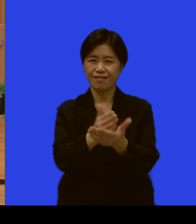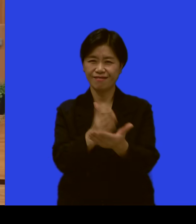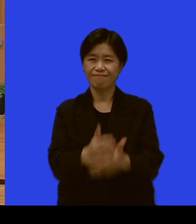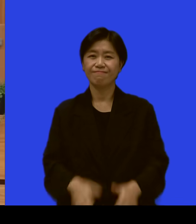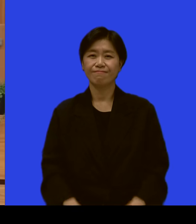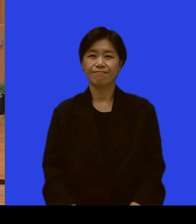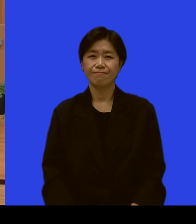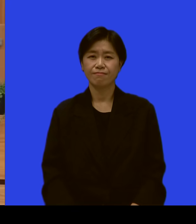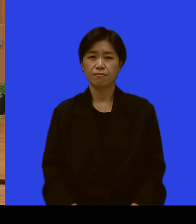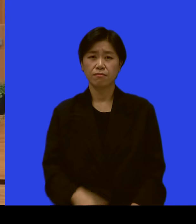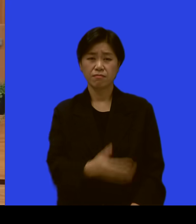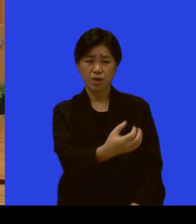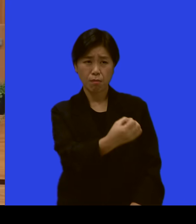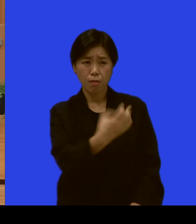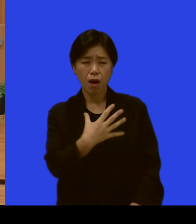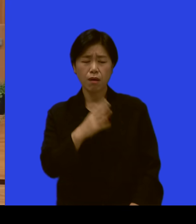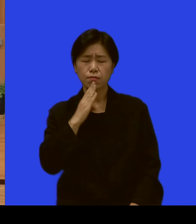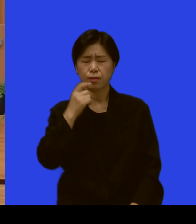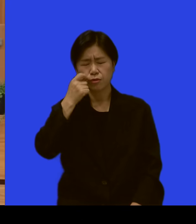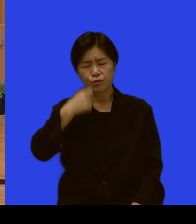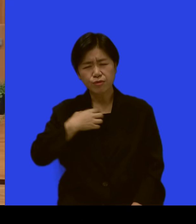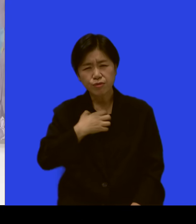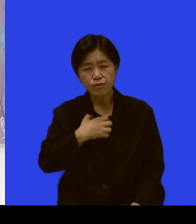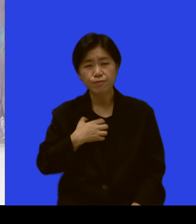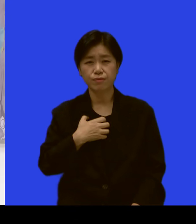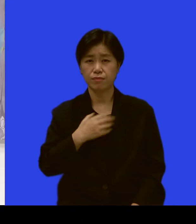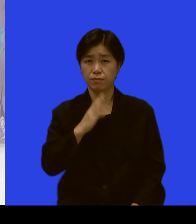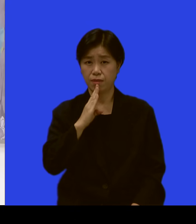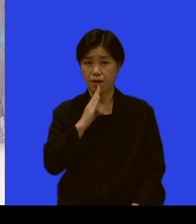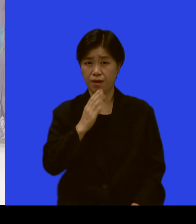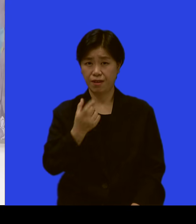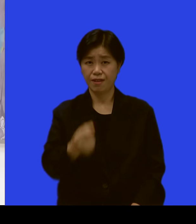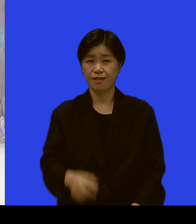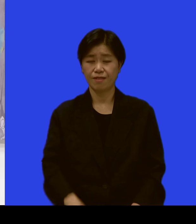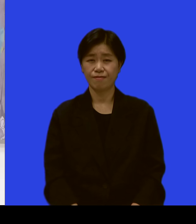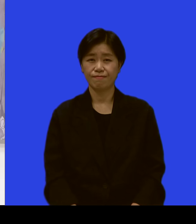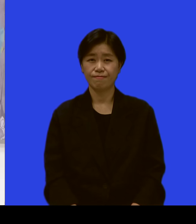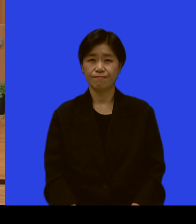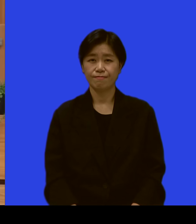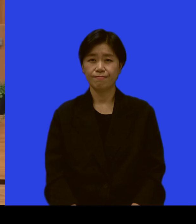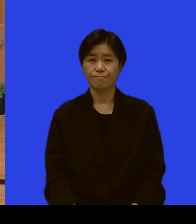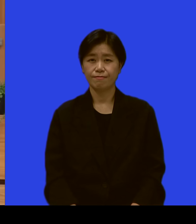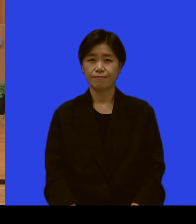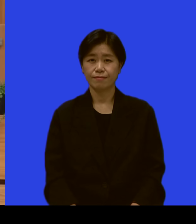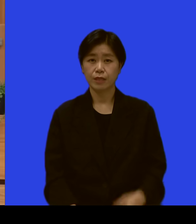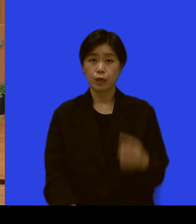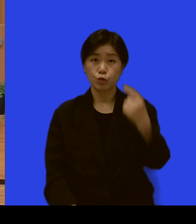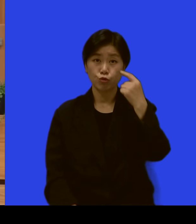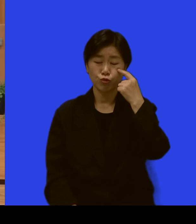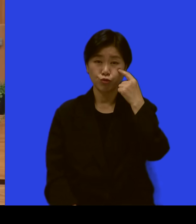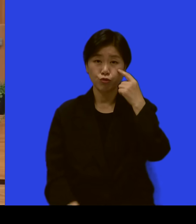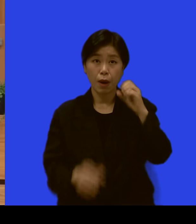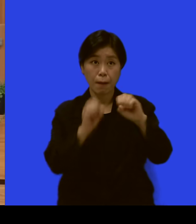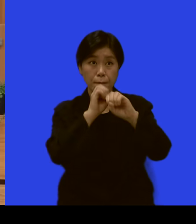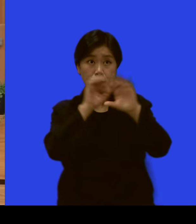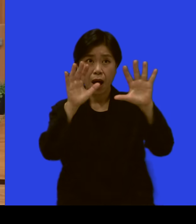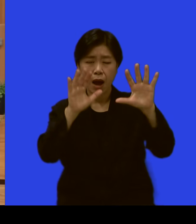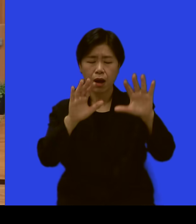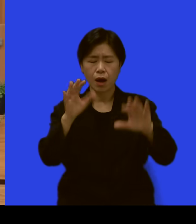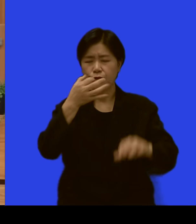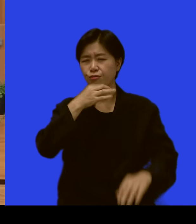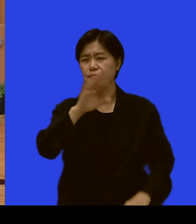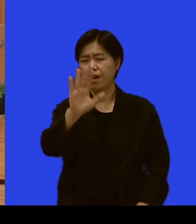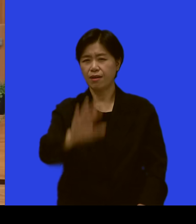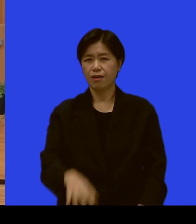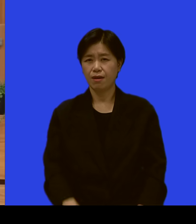사실은 말씀하신 대로 우픈 얘기잖아요. 네, 맞습니다. 사실 슬픈 얘기죠, 사실 정확하게 얘기하면. 아이고. 뭐 시력이 좋아진 것이 긍정적인 효과라기보다는 네.